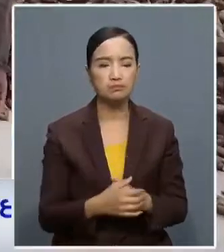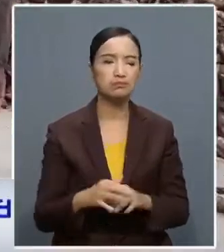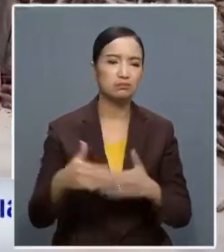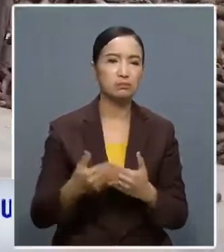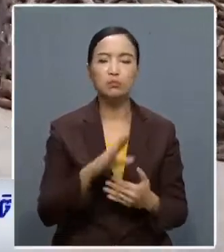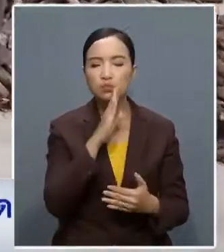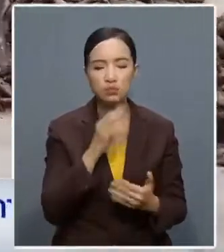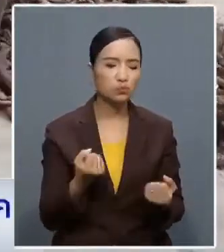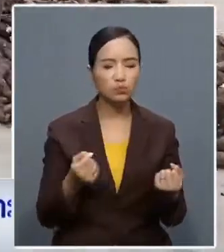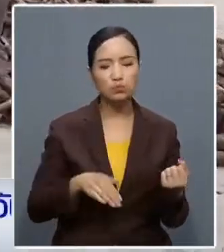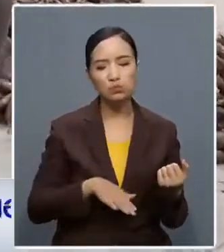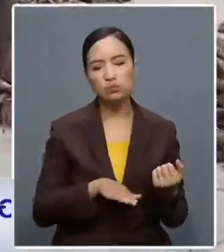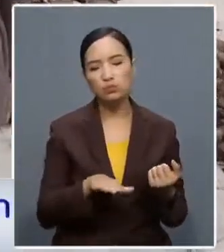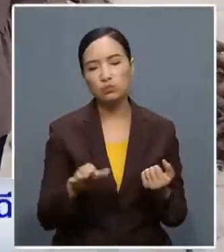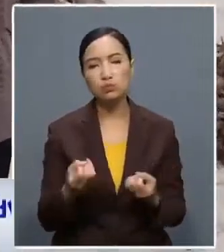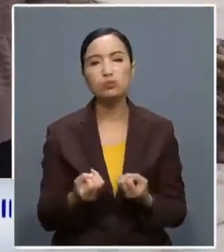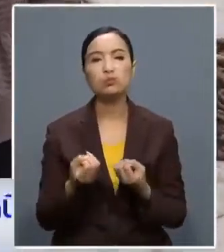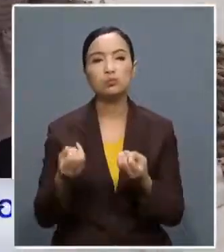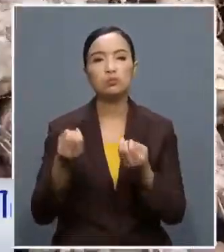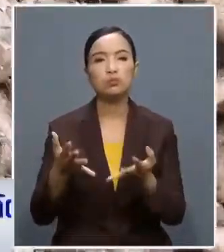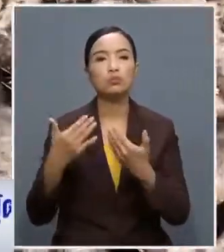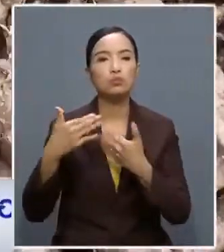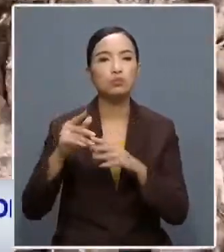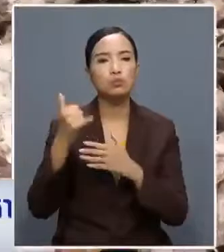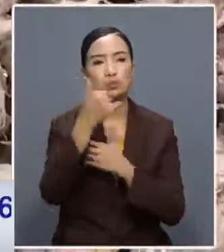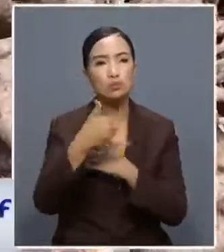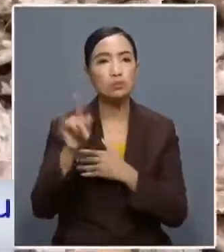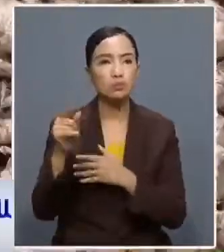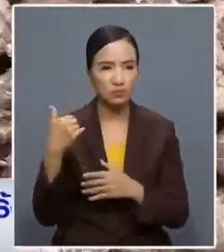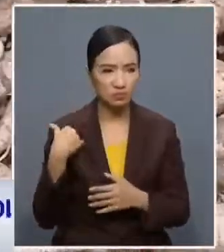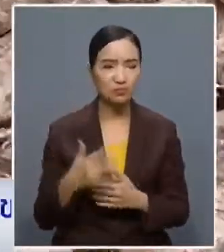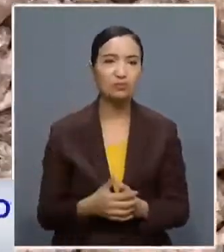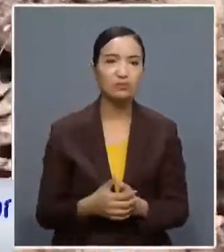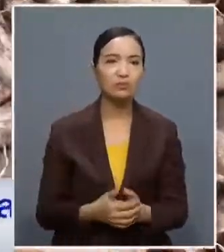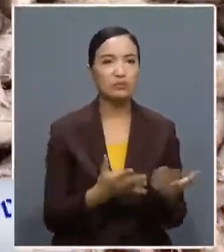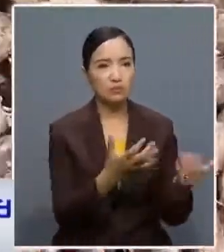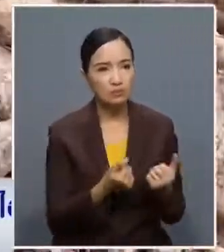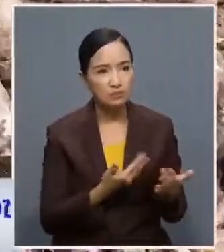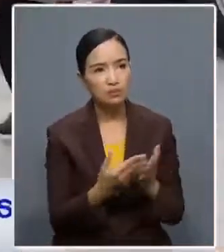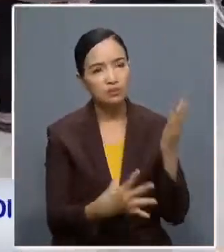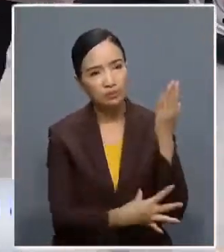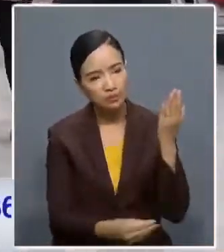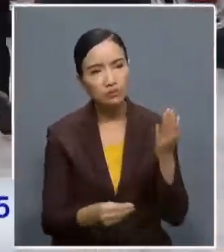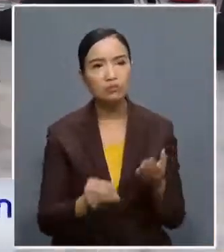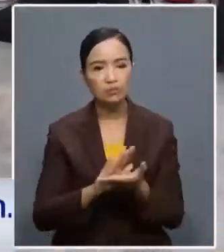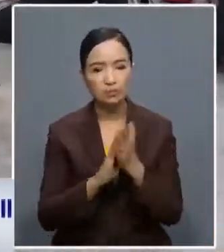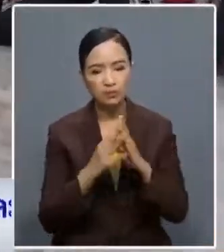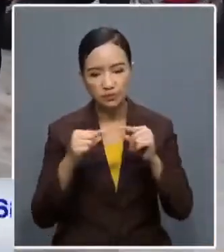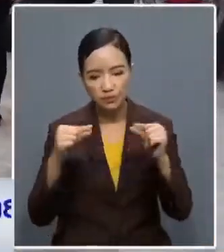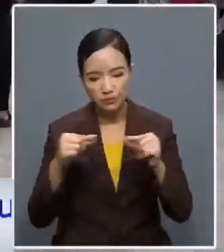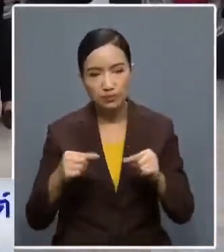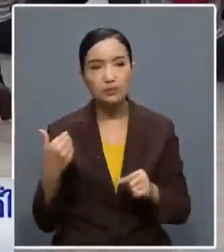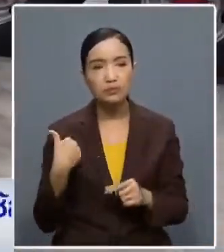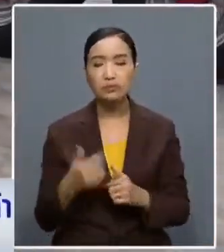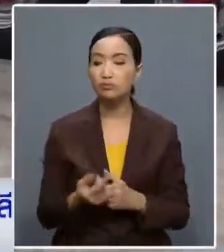างเงี้ยค่ะจะยาก ของเราในรับซื้อเพื่อส่งออก ถูกต้องค่ะมีหลายแบบค่ะมีทั้งรับซื้อหัวมันแล้วก็แปรรูปเป็นมันเส้นด้วย ส่วนใหญ่เราส่ง